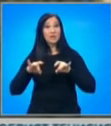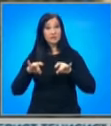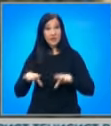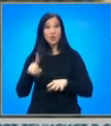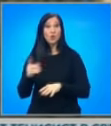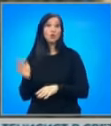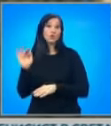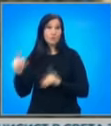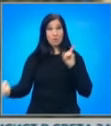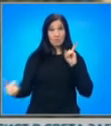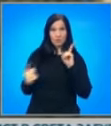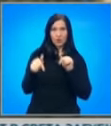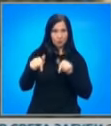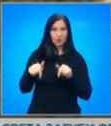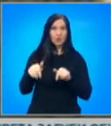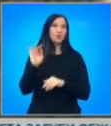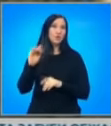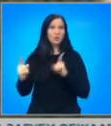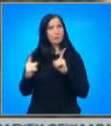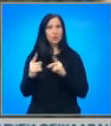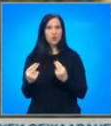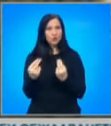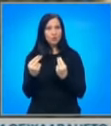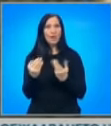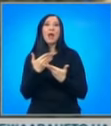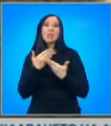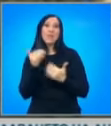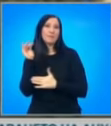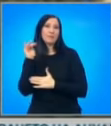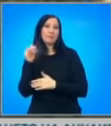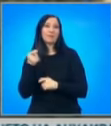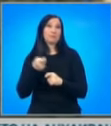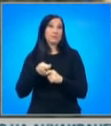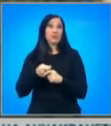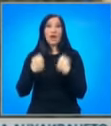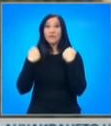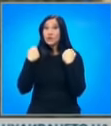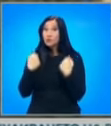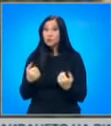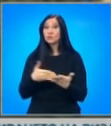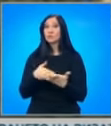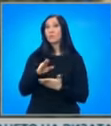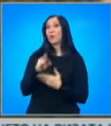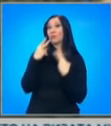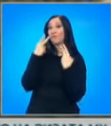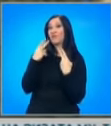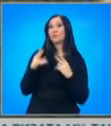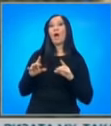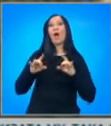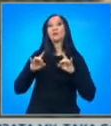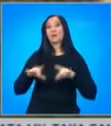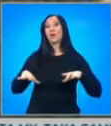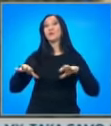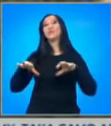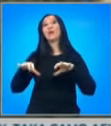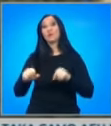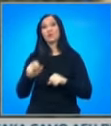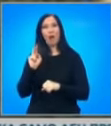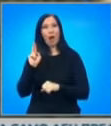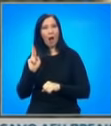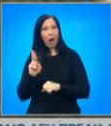бъдат посрещнати тук, ще бъдат посрещнати добре и няма да им бъдат създавани трудности, за да могат да видят австралийските власти как